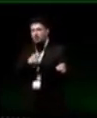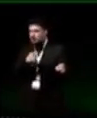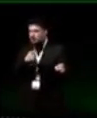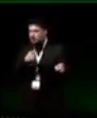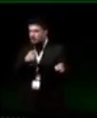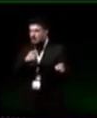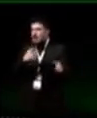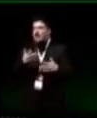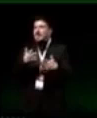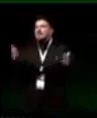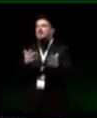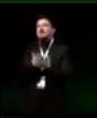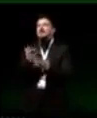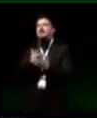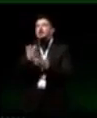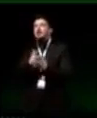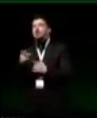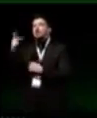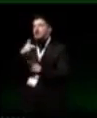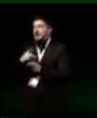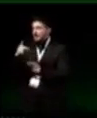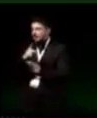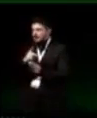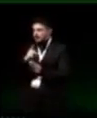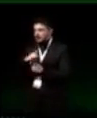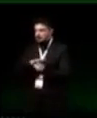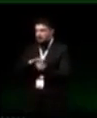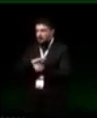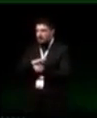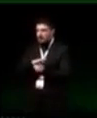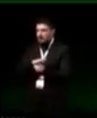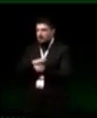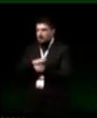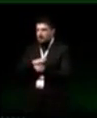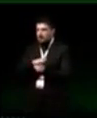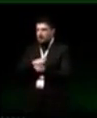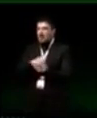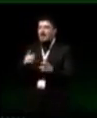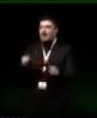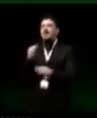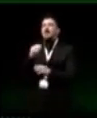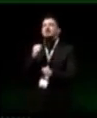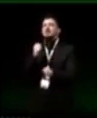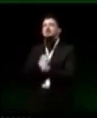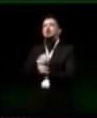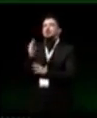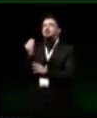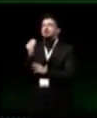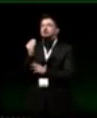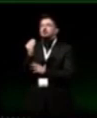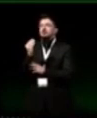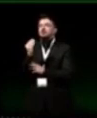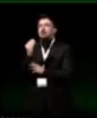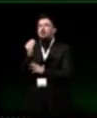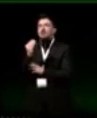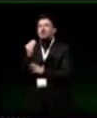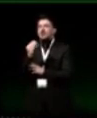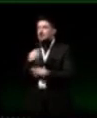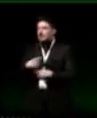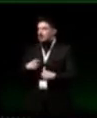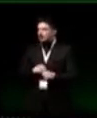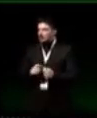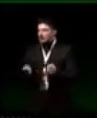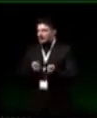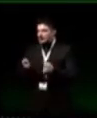il grande racconto dei Kennedy. Ma è proprio in quegli anni, nelle stesse ore, la storia di un giovane governatore dell'Arkansas che si chiamava